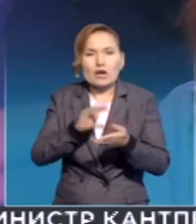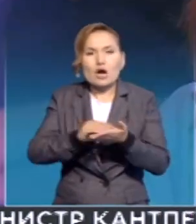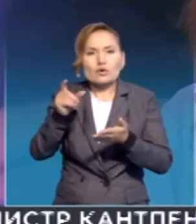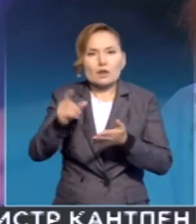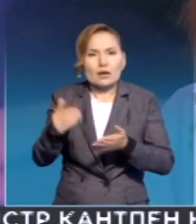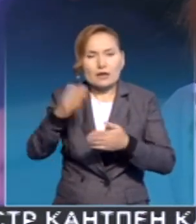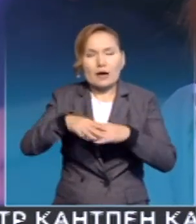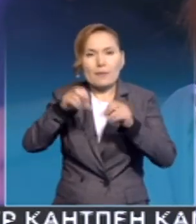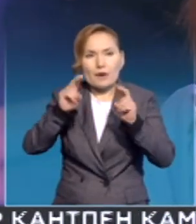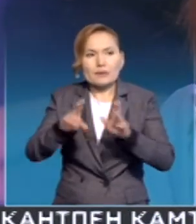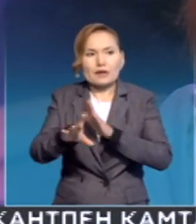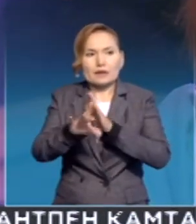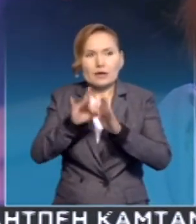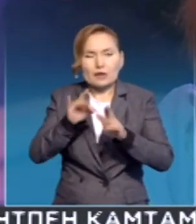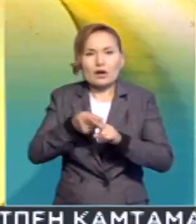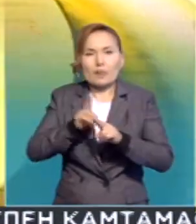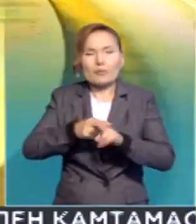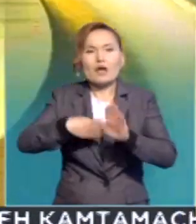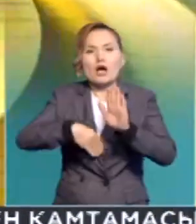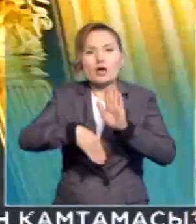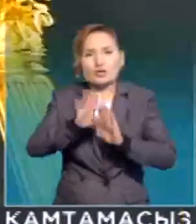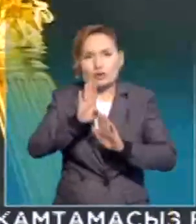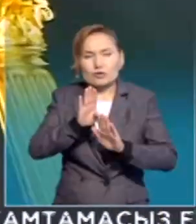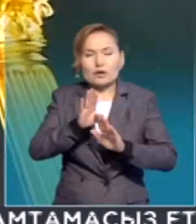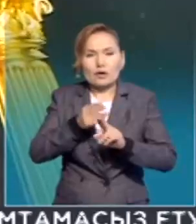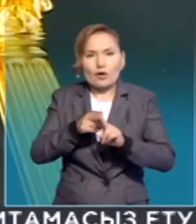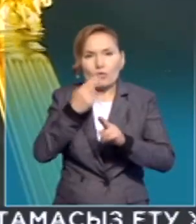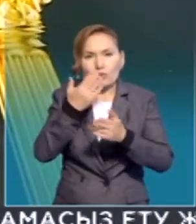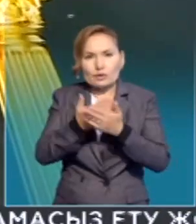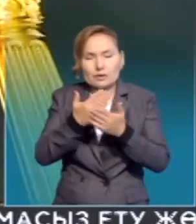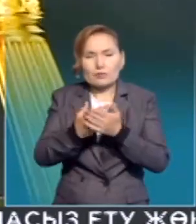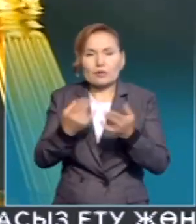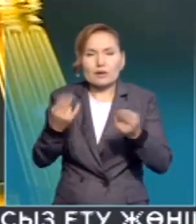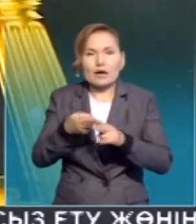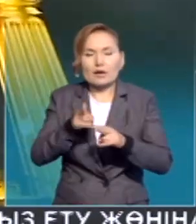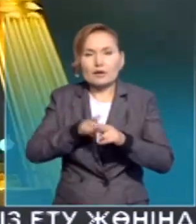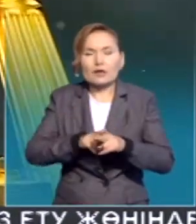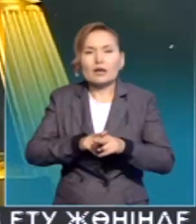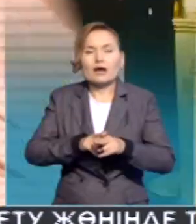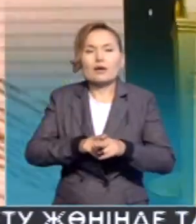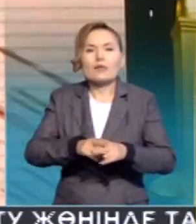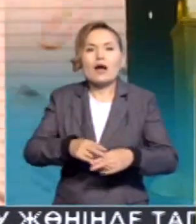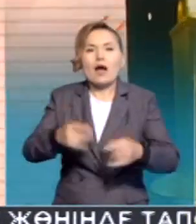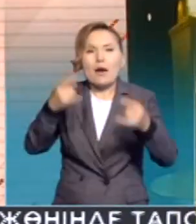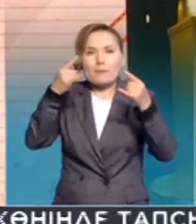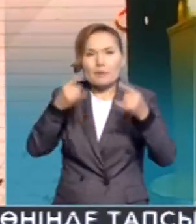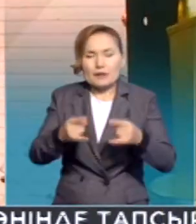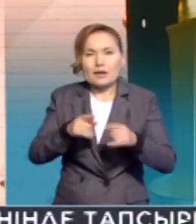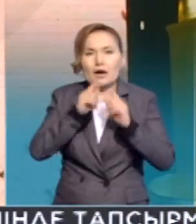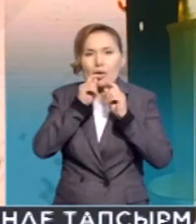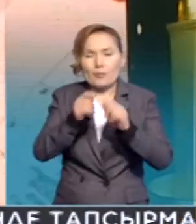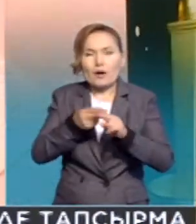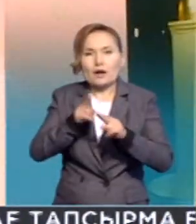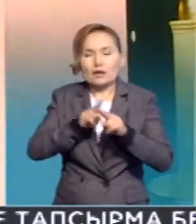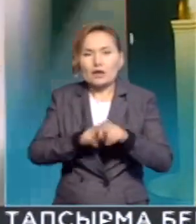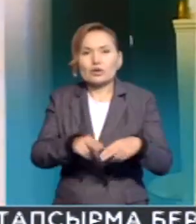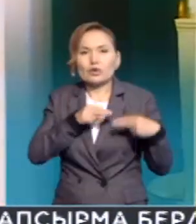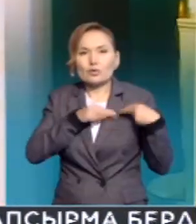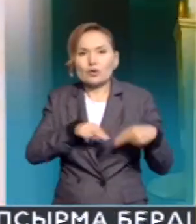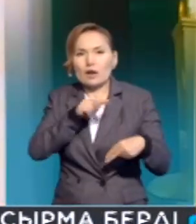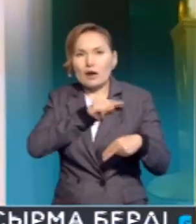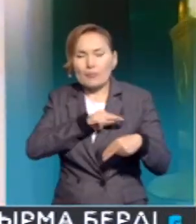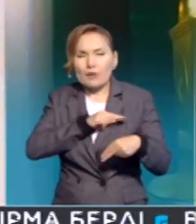мамандықты таңдаудың өзі үздік болу деп түсінеміз. Биылғы медиа сыйлықтың тағы бір ерекшелігі өңірлік журналистикаға баса мән